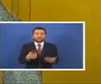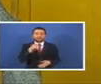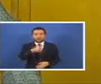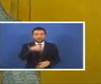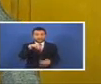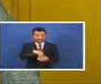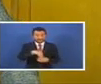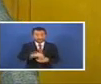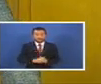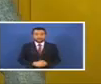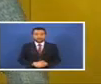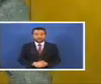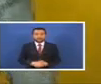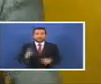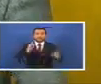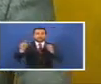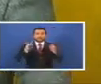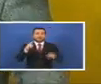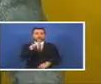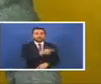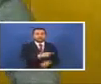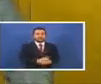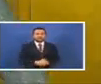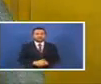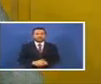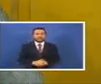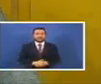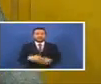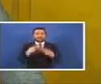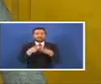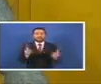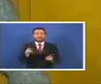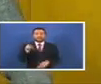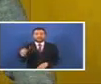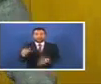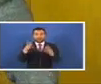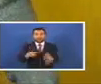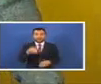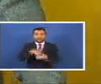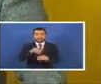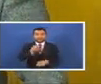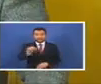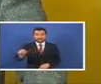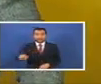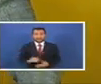Bunların içinde mahkemenin tahliye ettiği bu